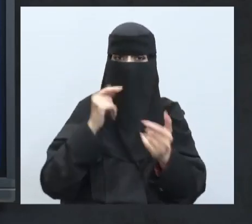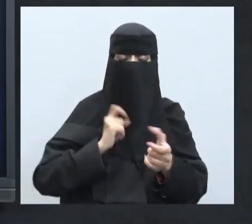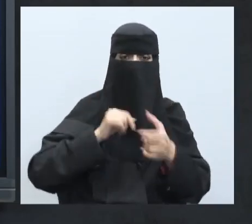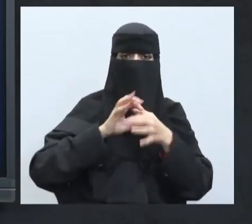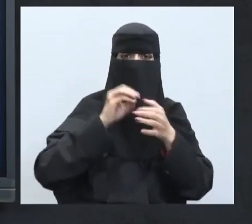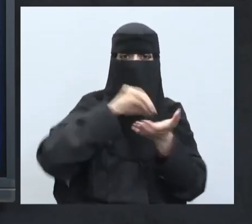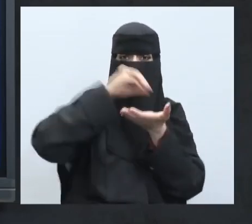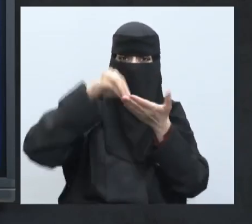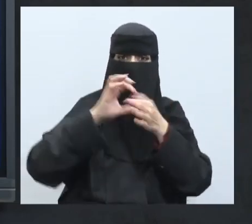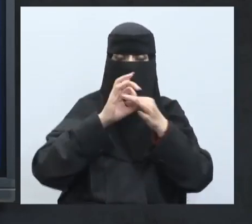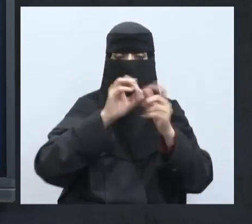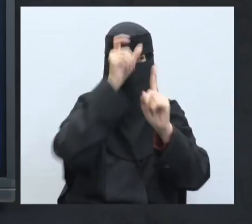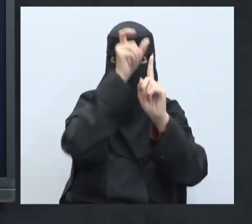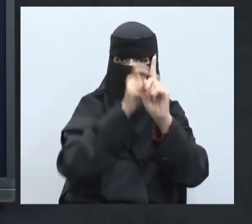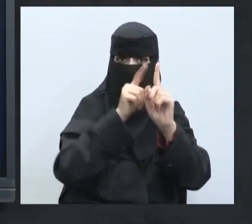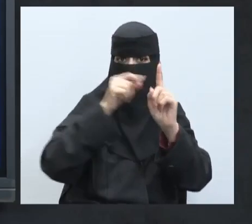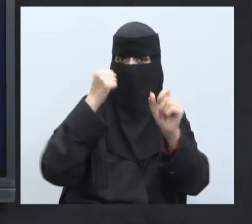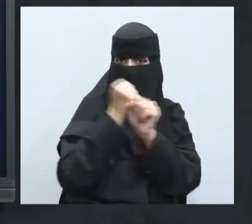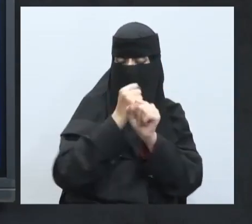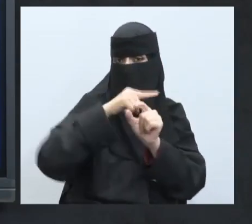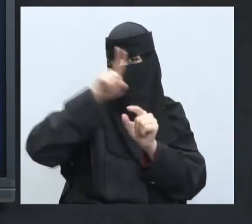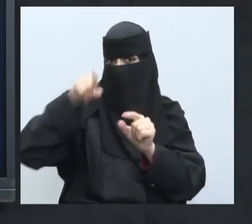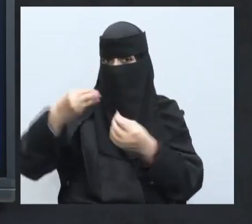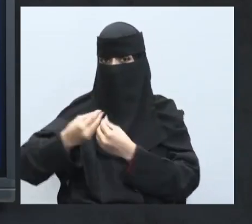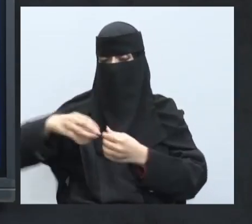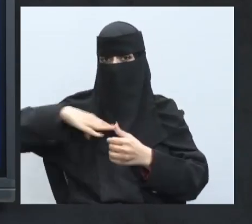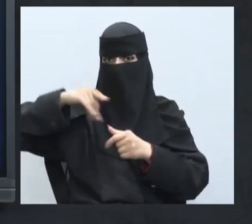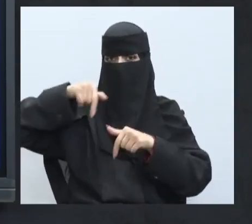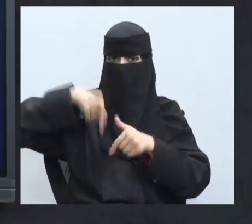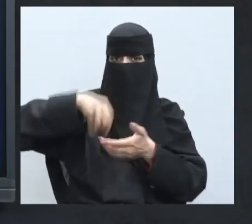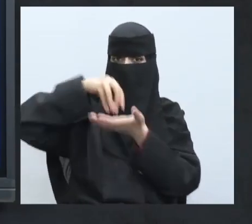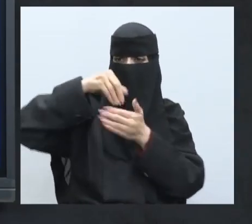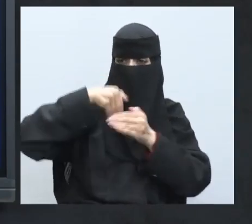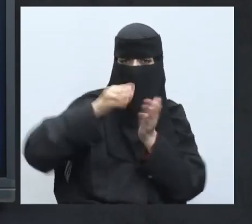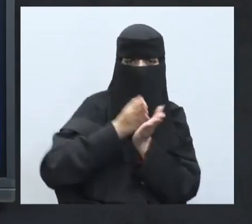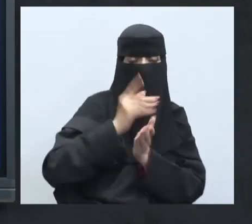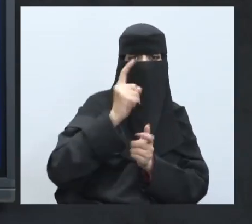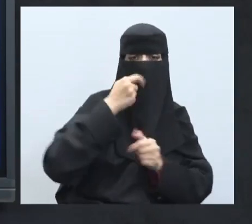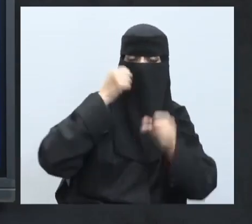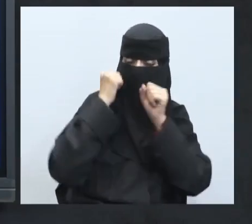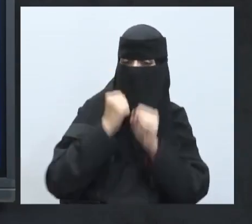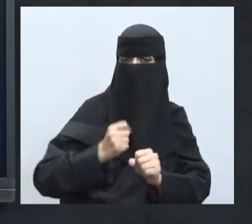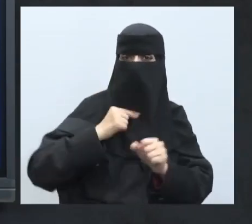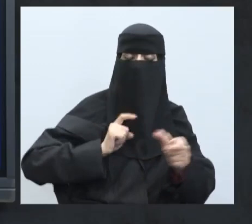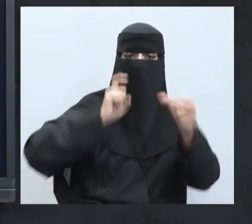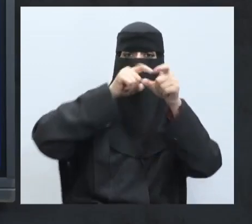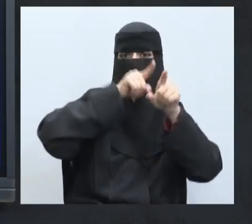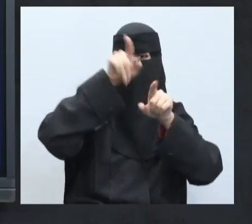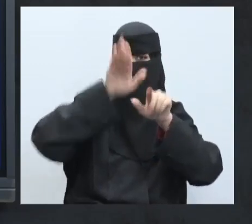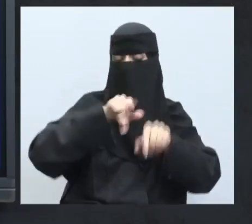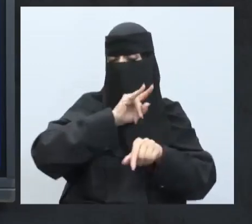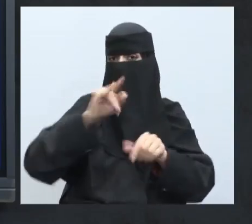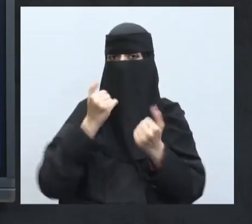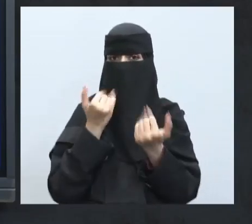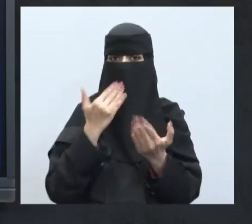للتواصل الموظف مع مديره او وجود قناه واحده قد تكون صعبه الوصول اليها كذلك عدم